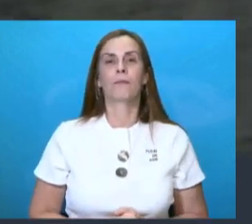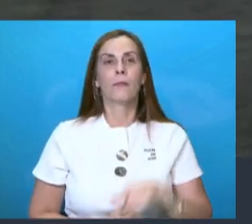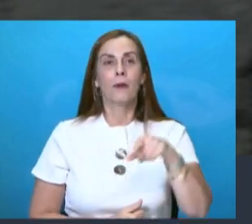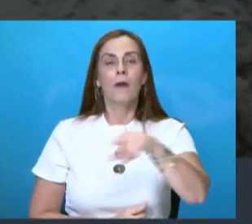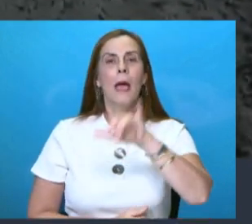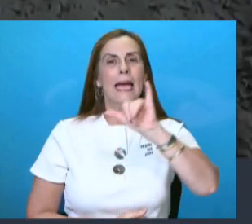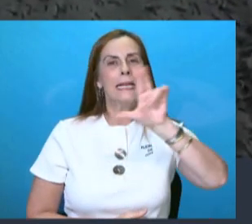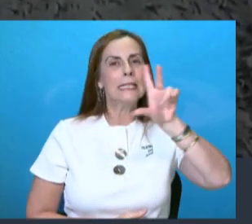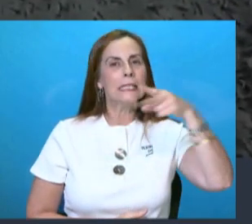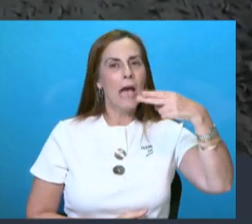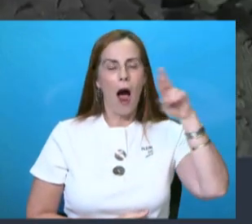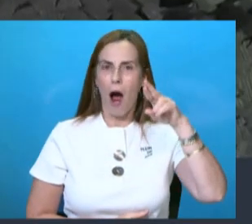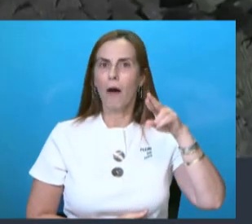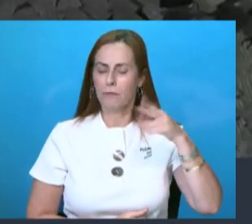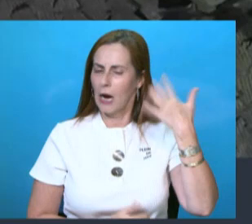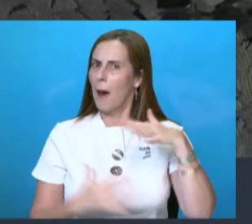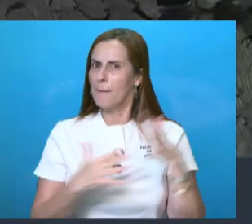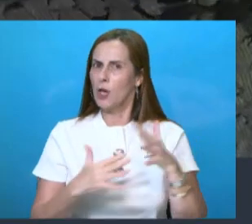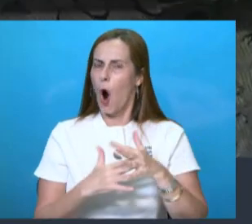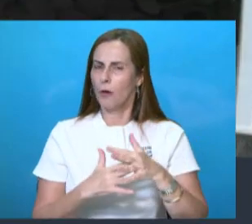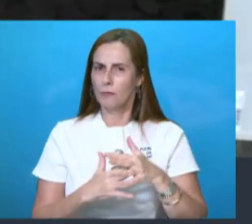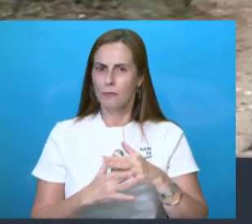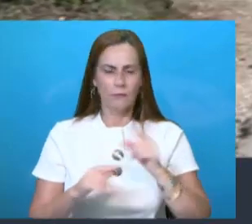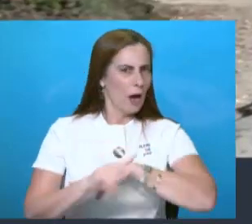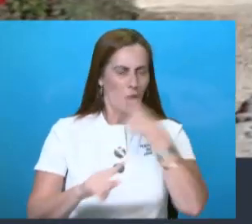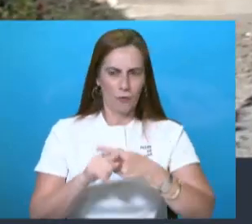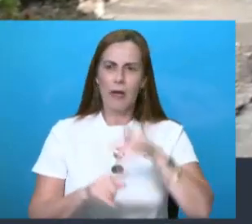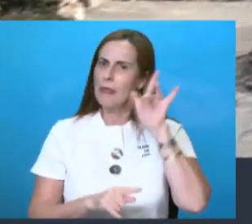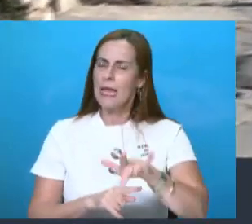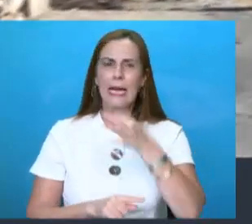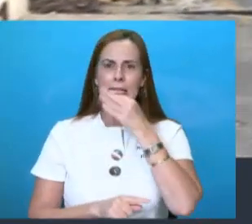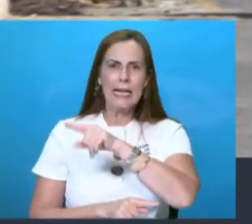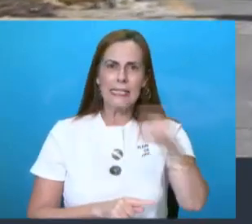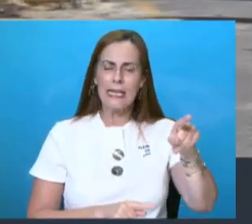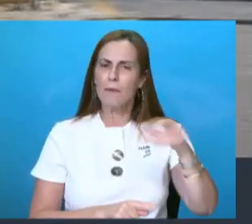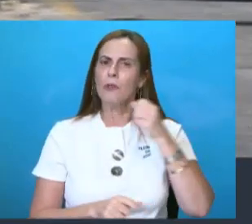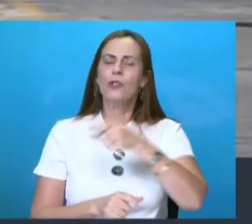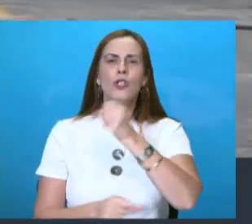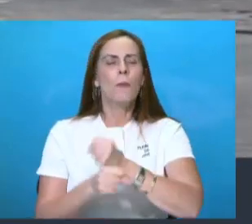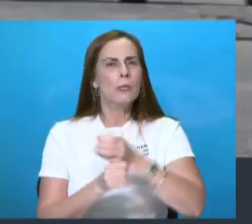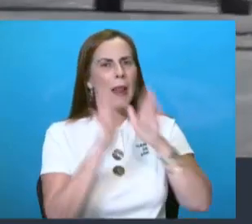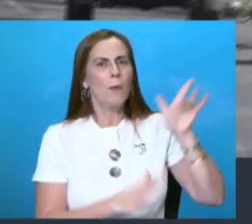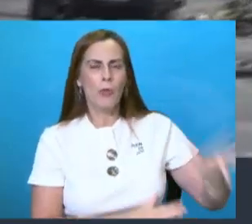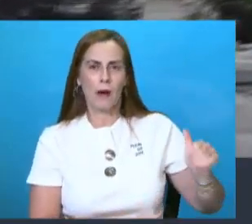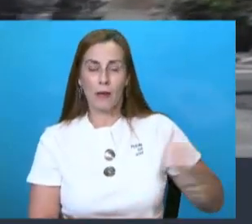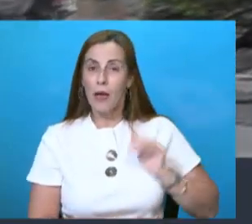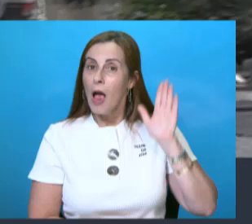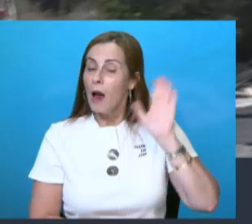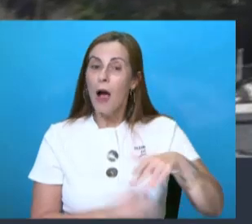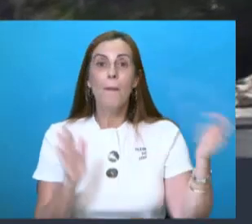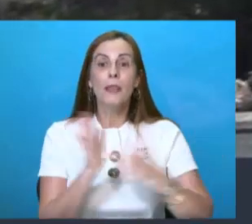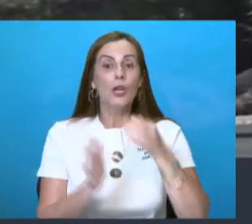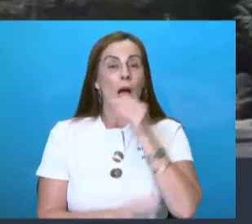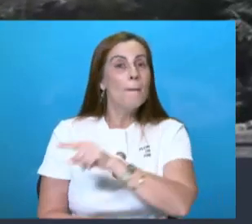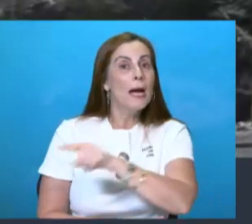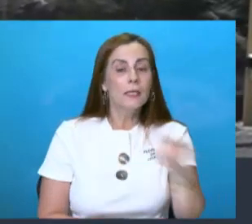מתחה ההנהגה ביקורת חסרת תקדים שלא נשמעה עד כה על האלימות נגד כוחות הביטחון, ולראשונה דרשה מנוער